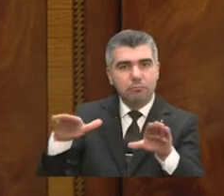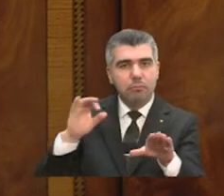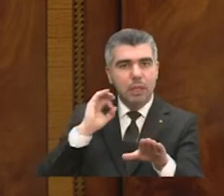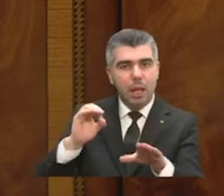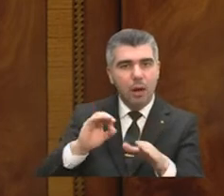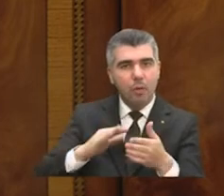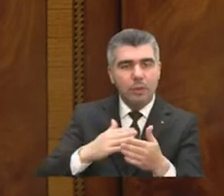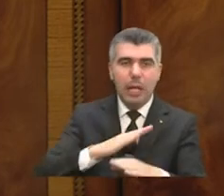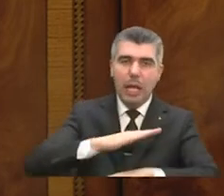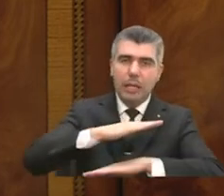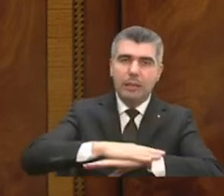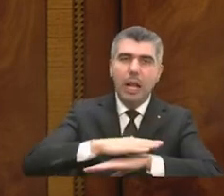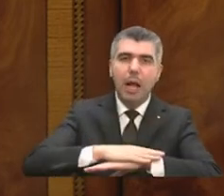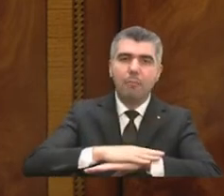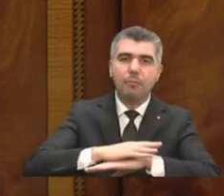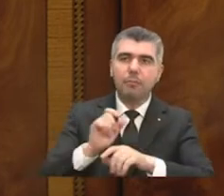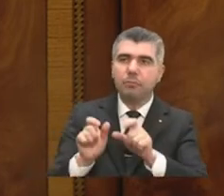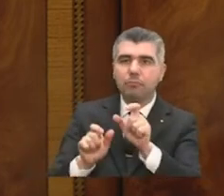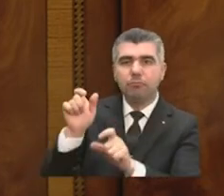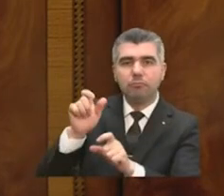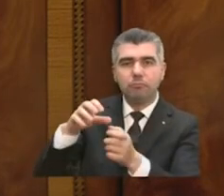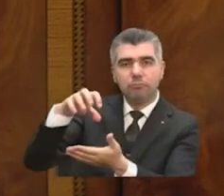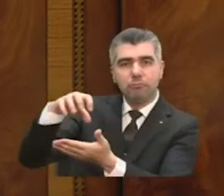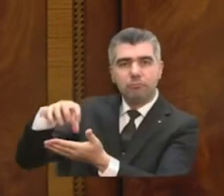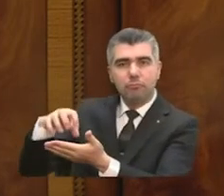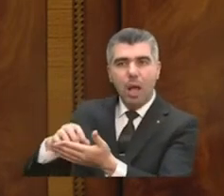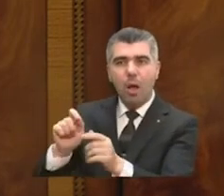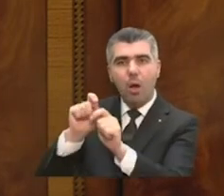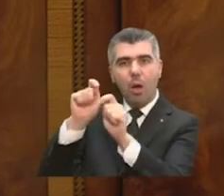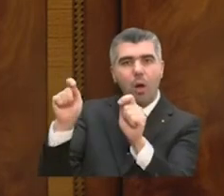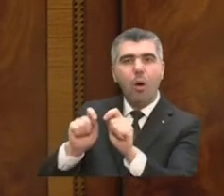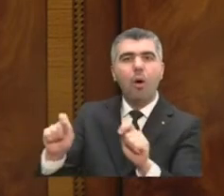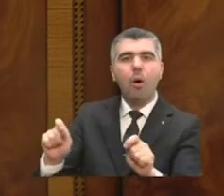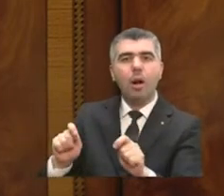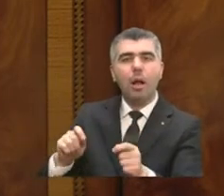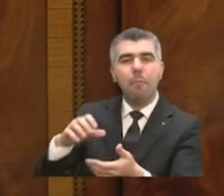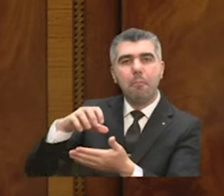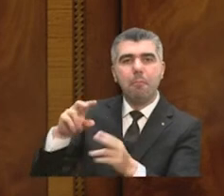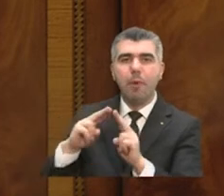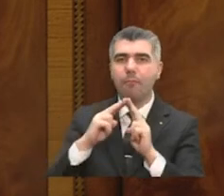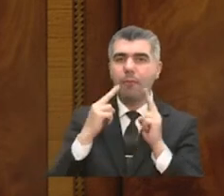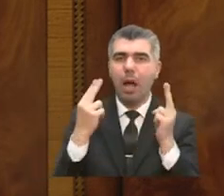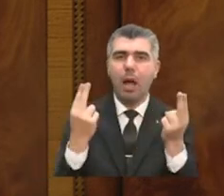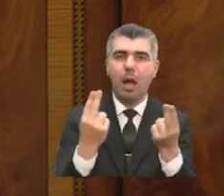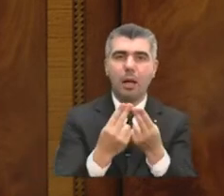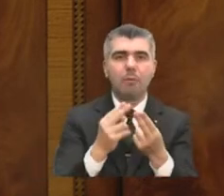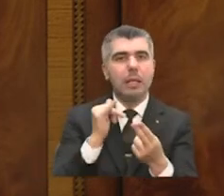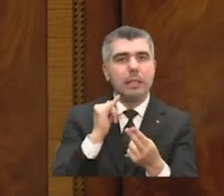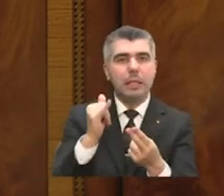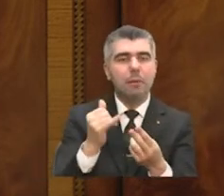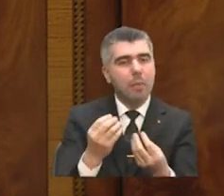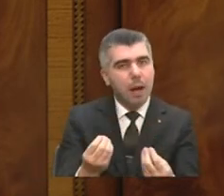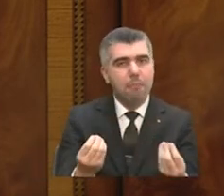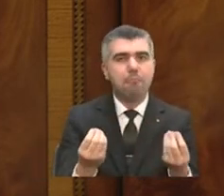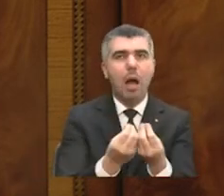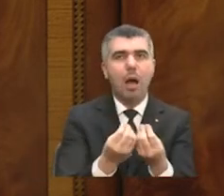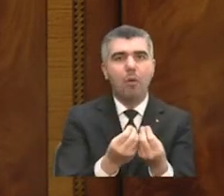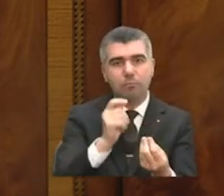dans la protection de nos intérêts communs. Tout cela,